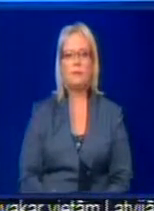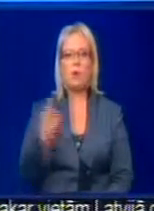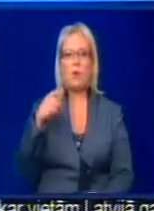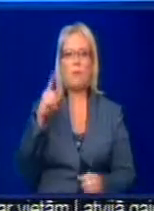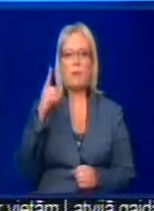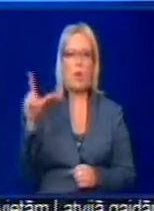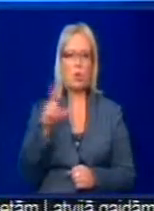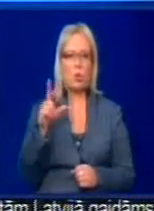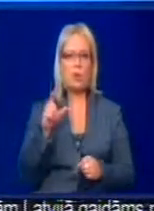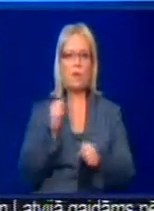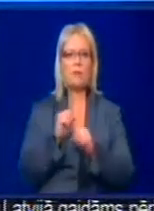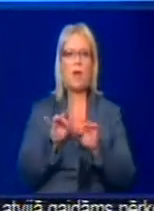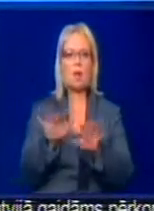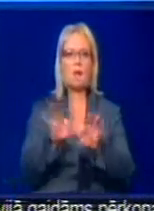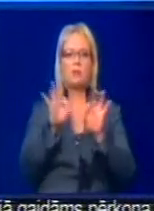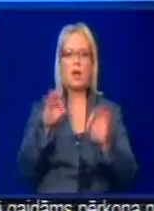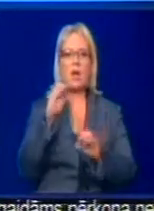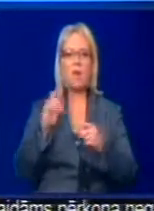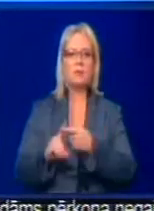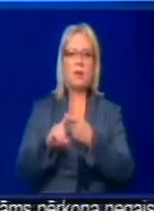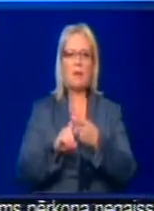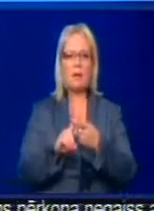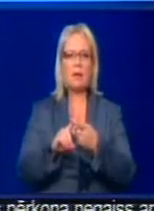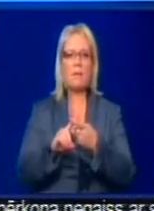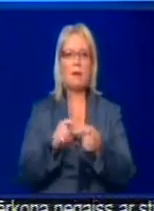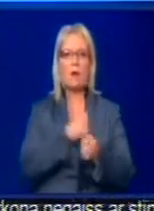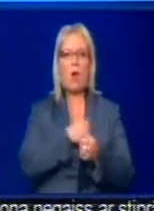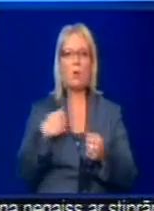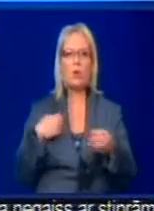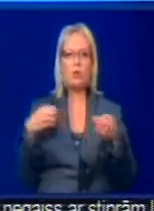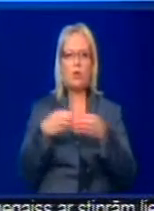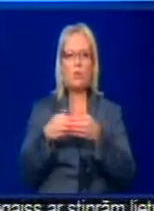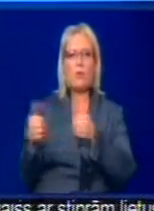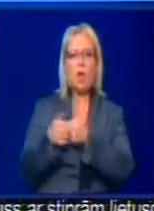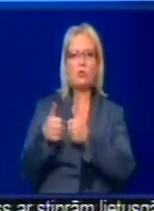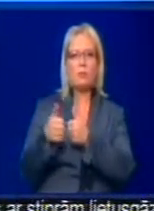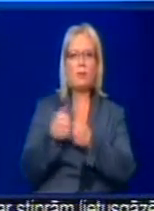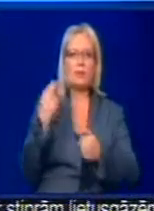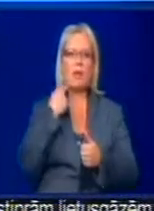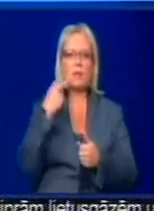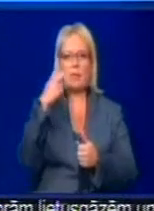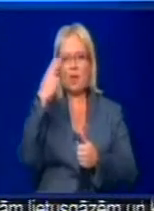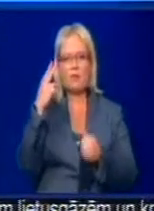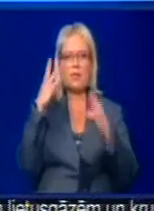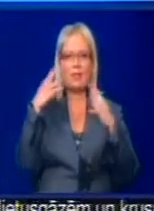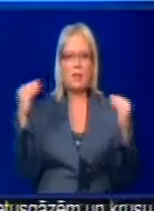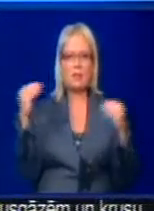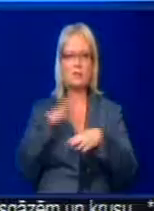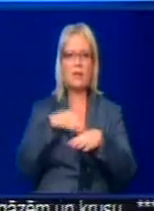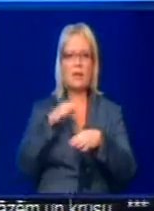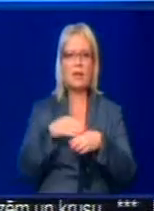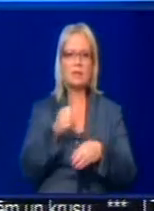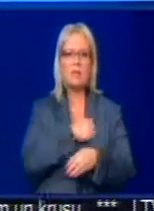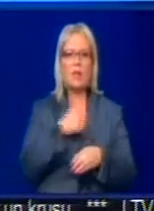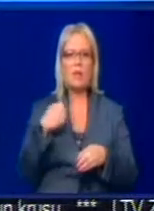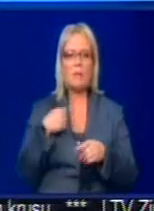No 1. jūlija darbību sāks Eiropas Savienības kaujas grupa, kurā plecu pie pleca ar Lielbritānijas, Lietuvas, Nīderlandes un